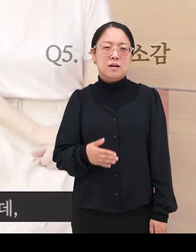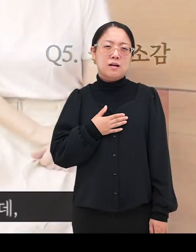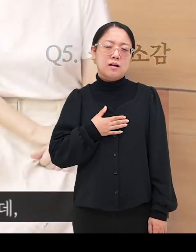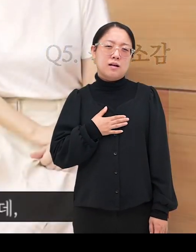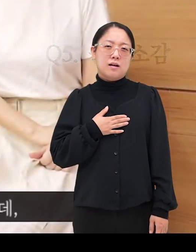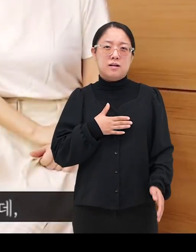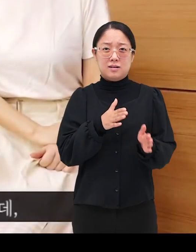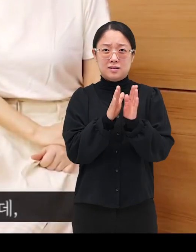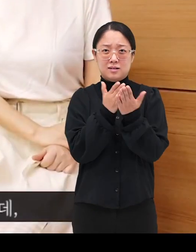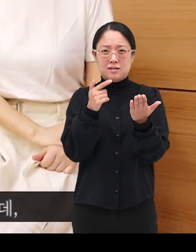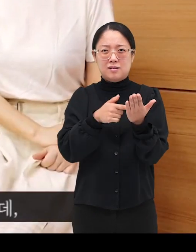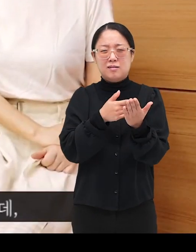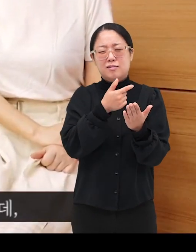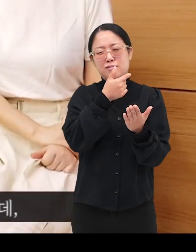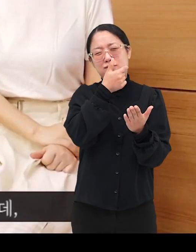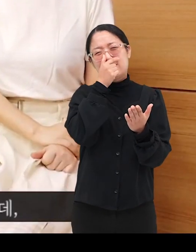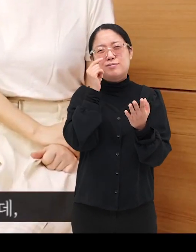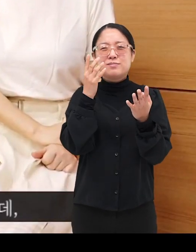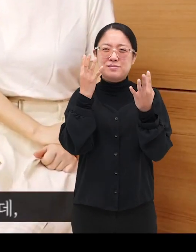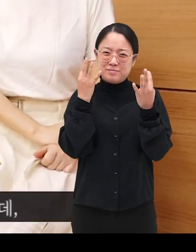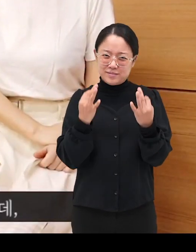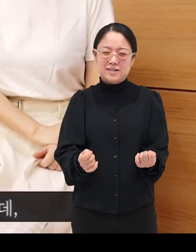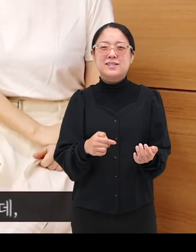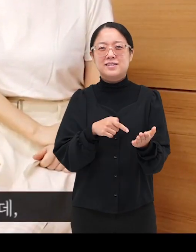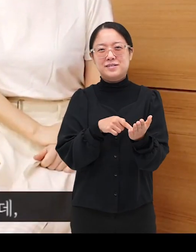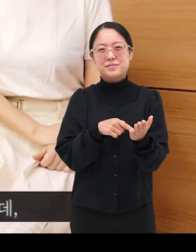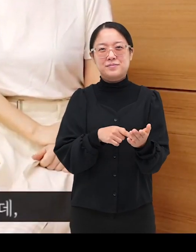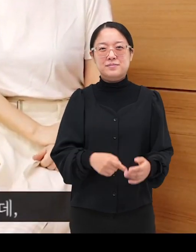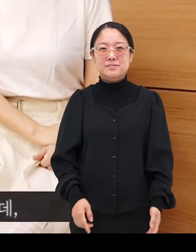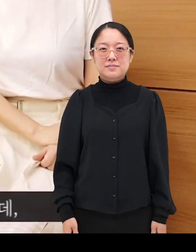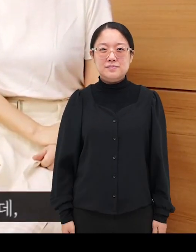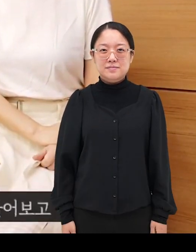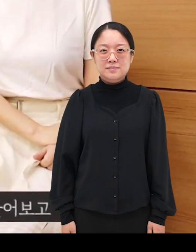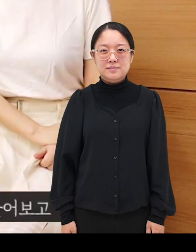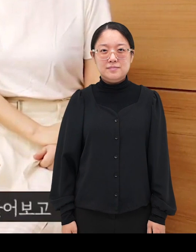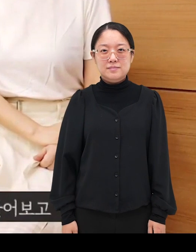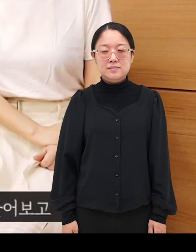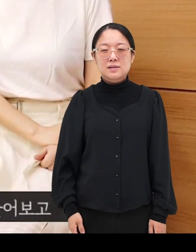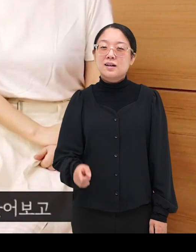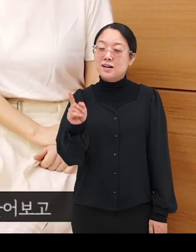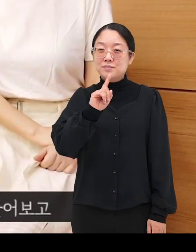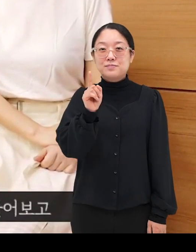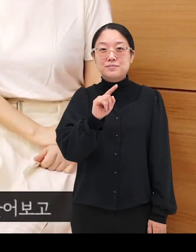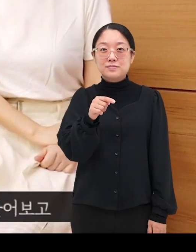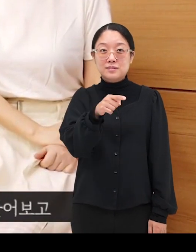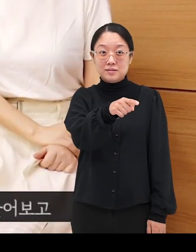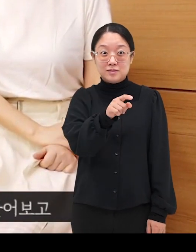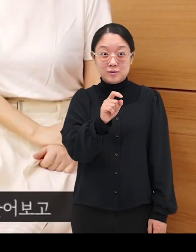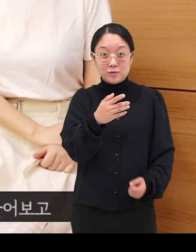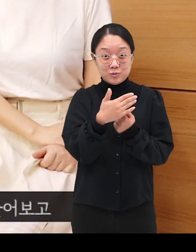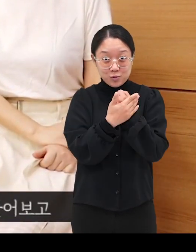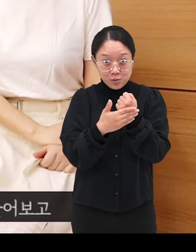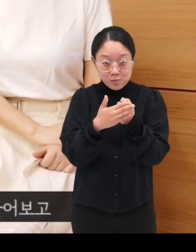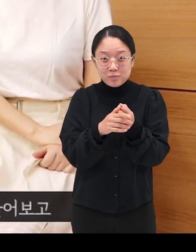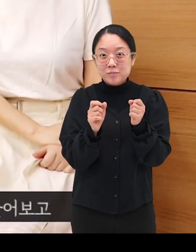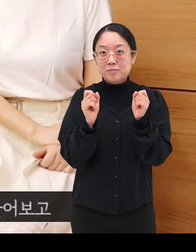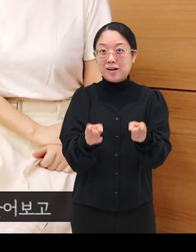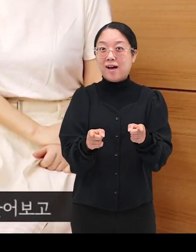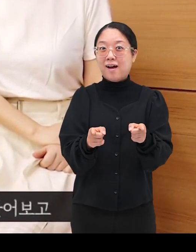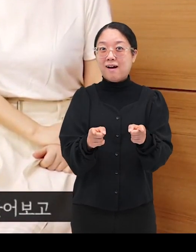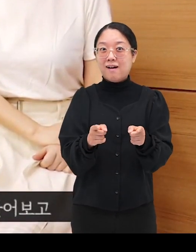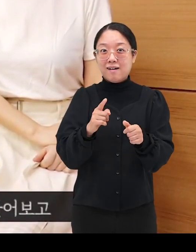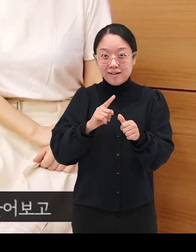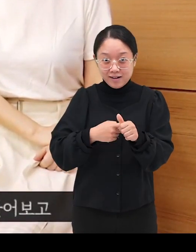제가 생각하기에는 부족한 게 많은 책인데 어쨌든 이 기회를 통해서 이렇게